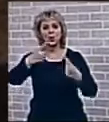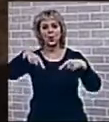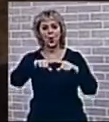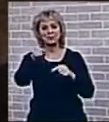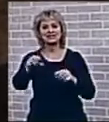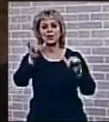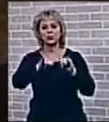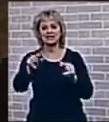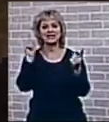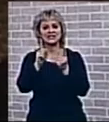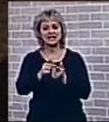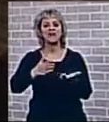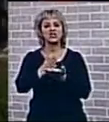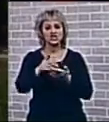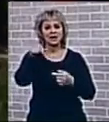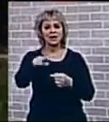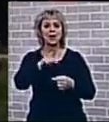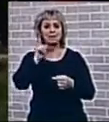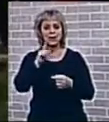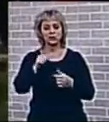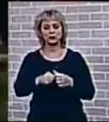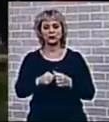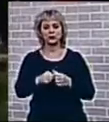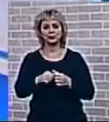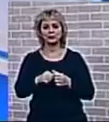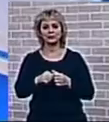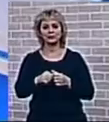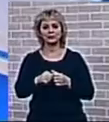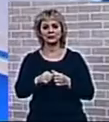комплексах и музеях, встретятся с ветеранами и молодежью.